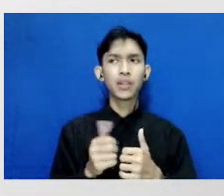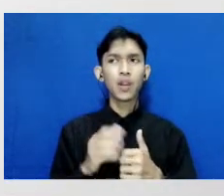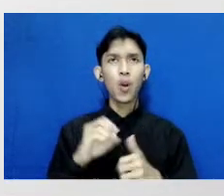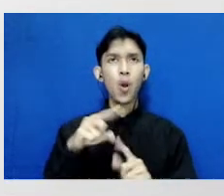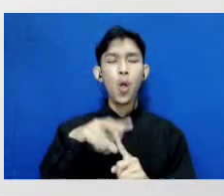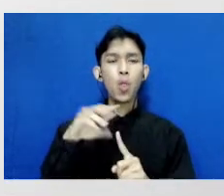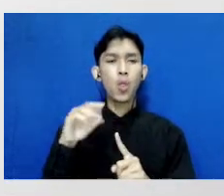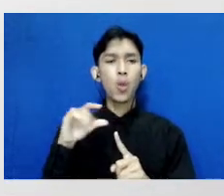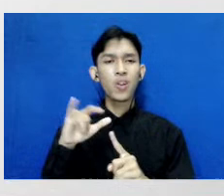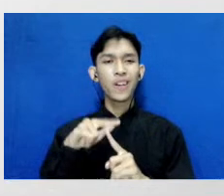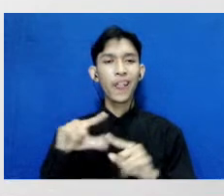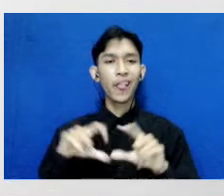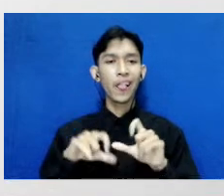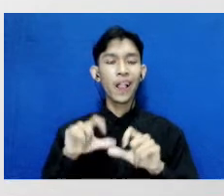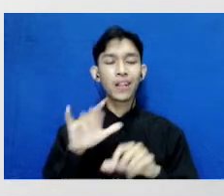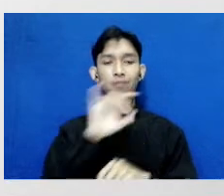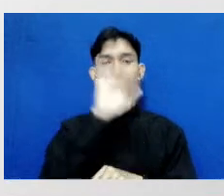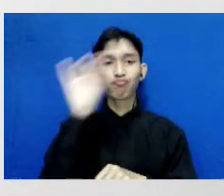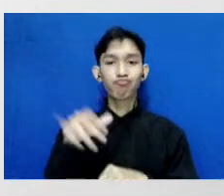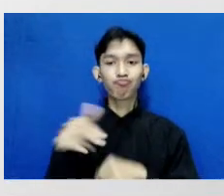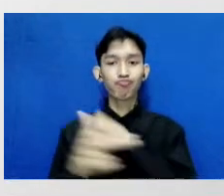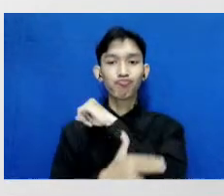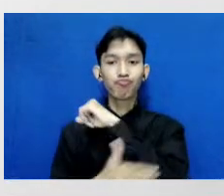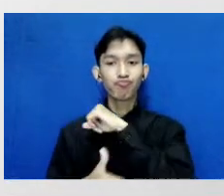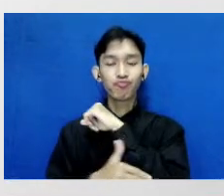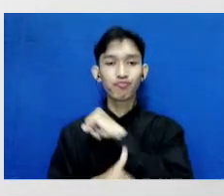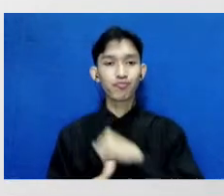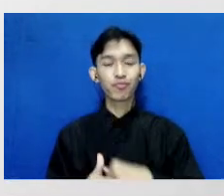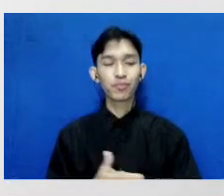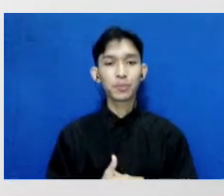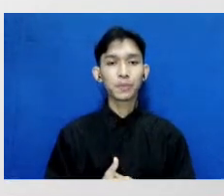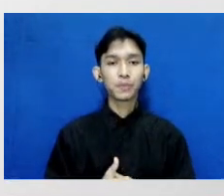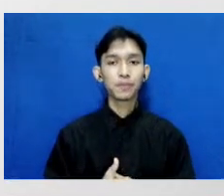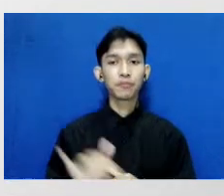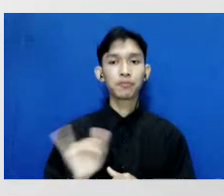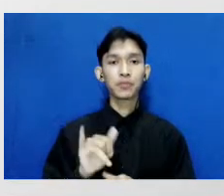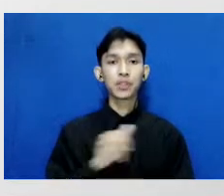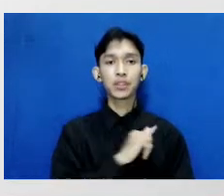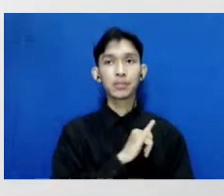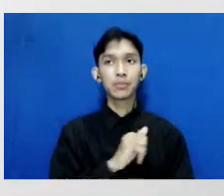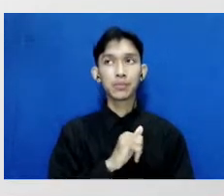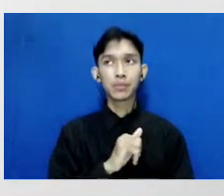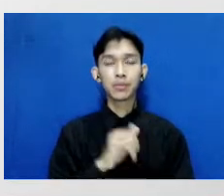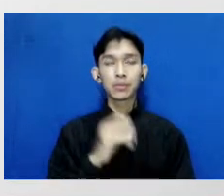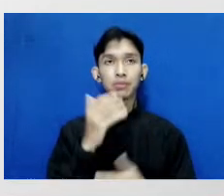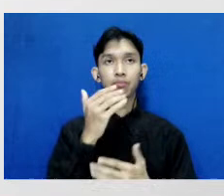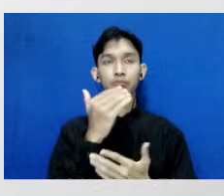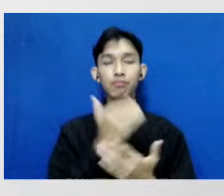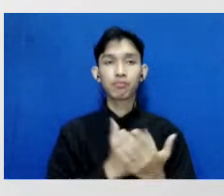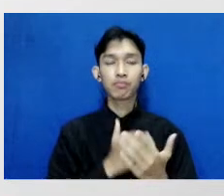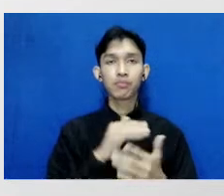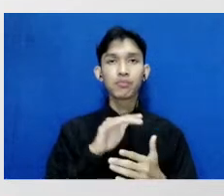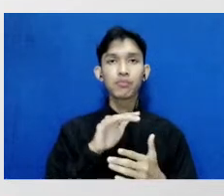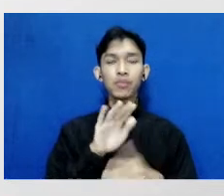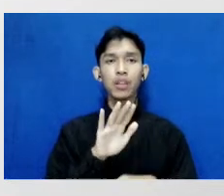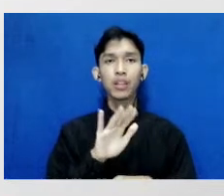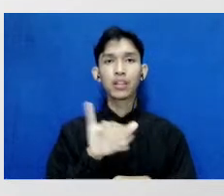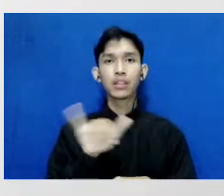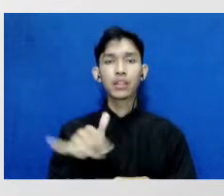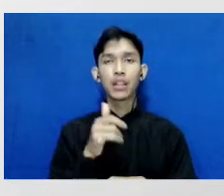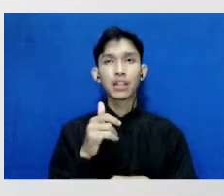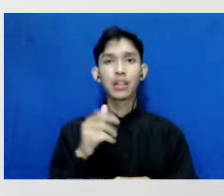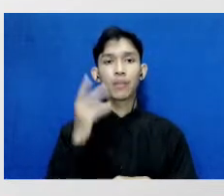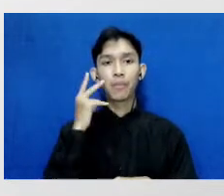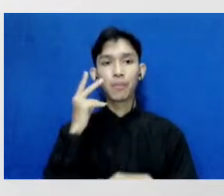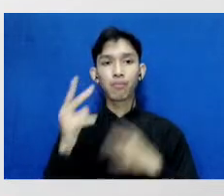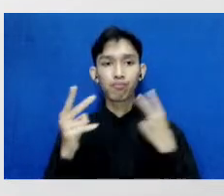otoritas-otoritas dari mancanegara adalah mengenai independent authority yang akan melakukan